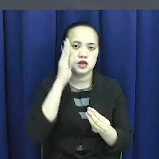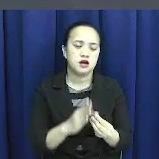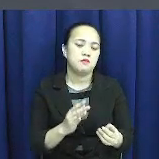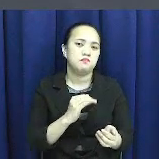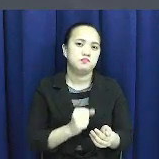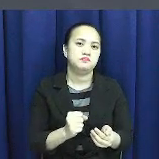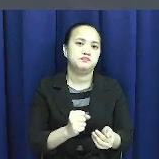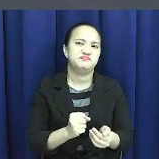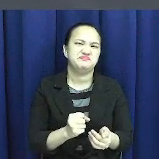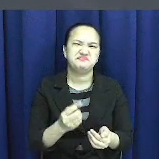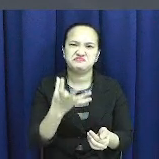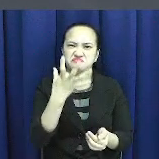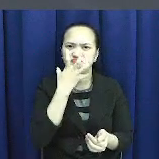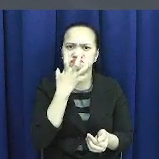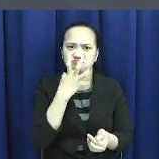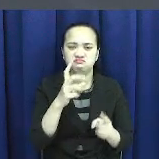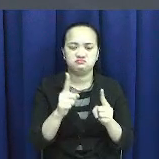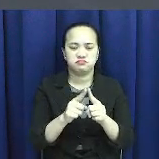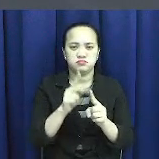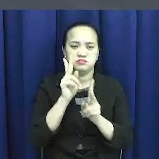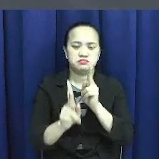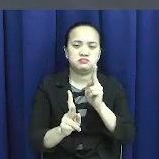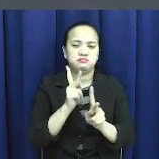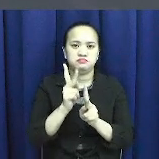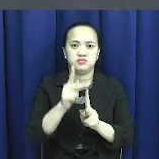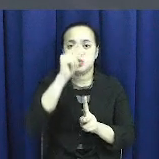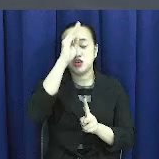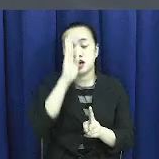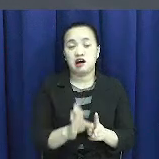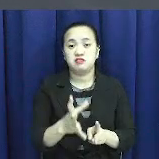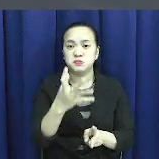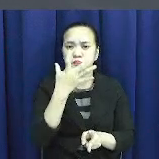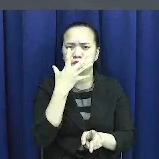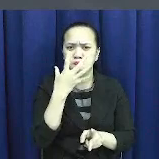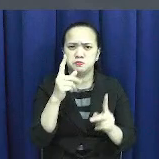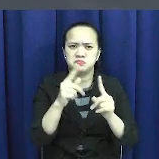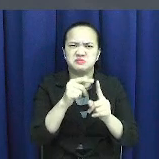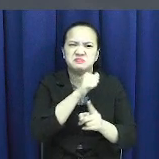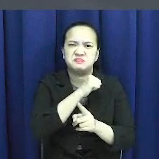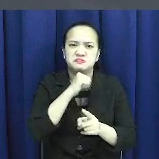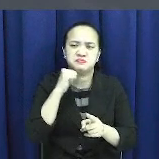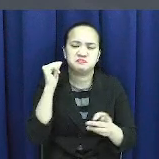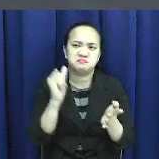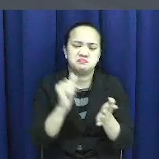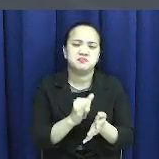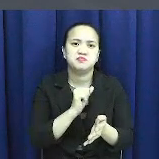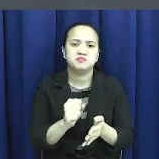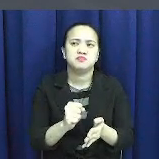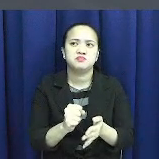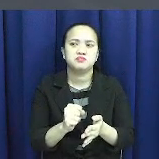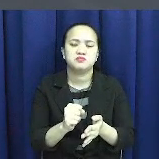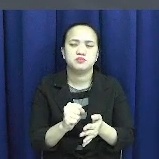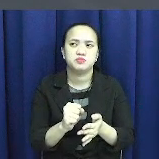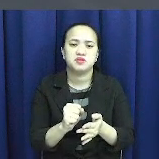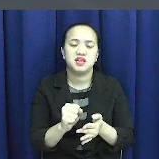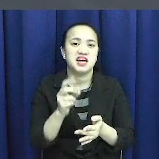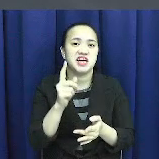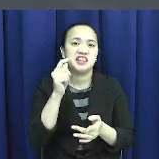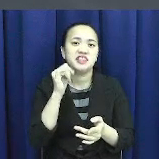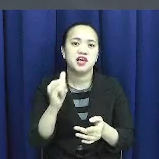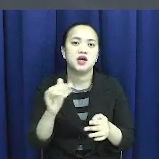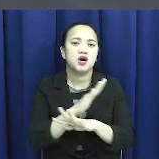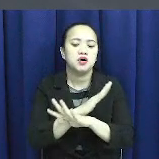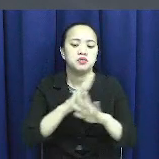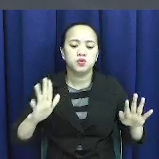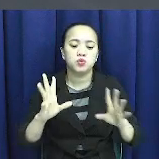priest. Bakit? Sapagkat yung mga priest, hindi po niya ginagampanan. Nung panahon po ni Jeremiah, hindi po nila ginagampanan